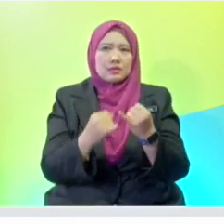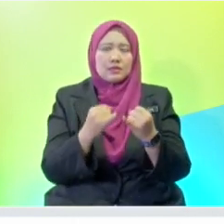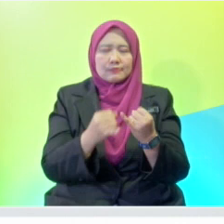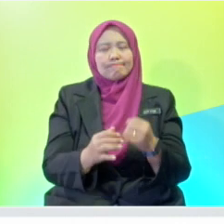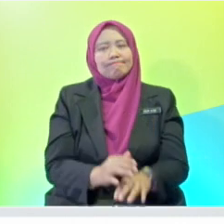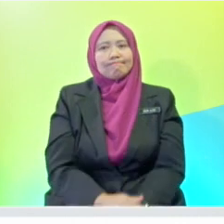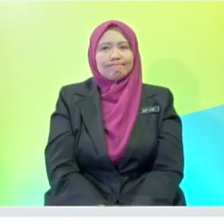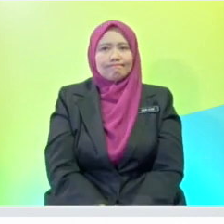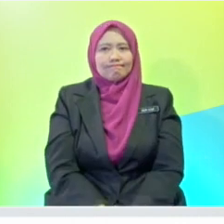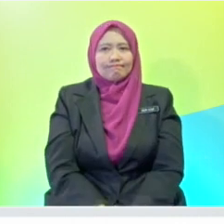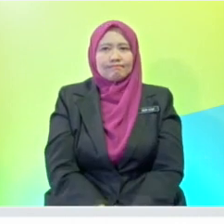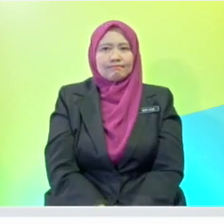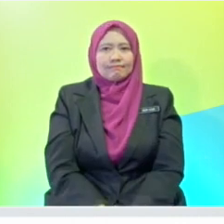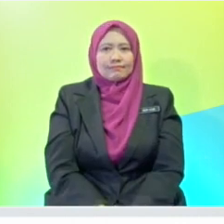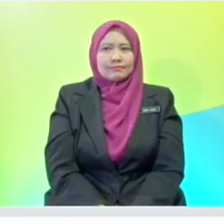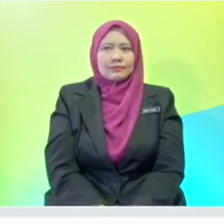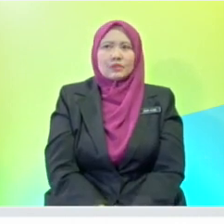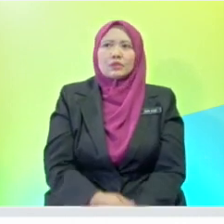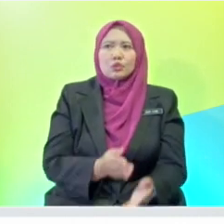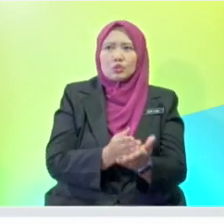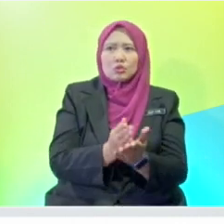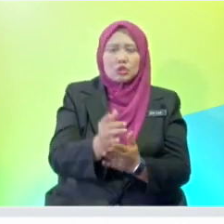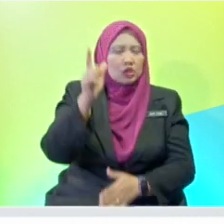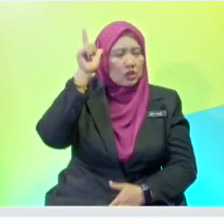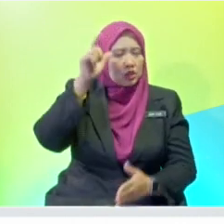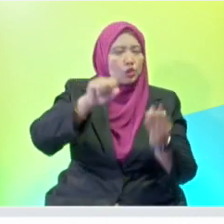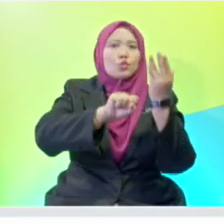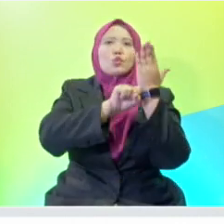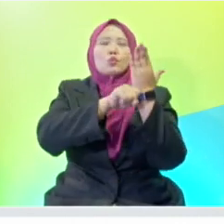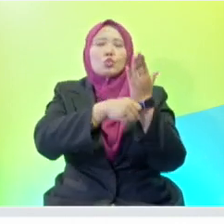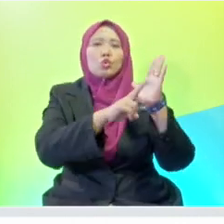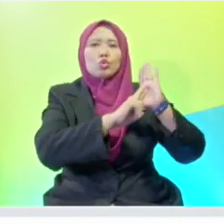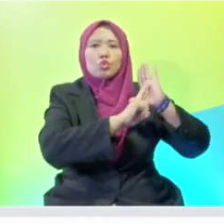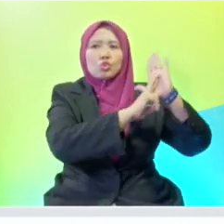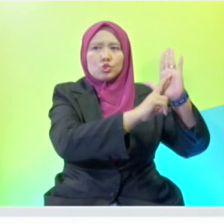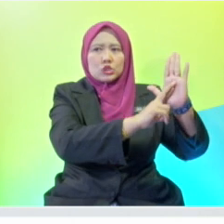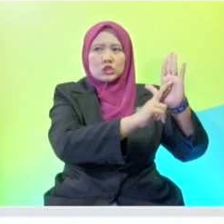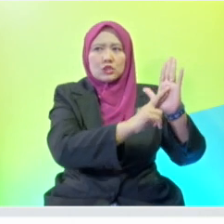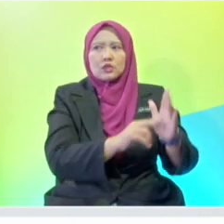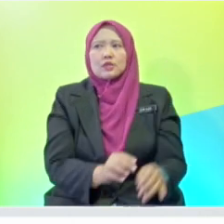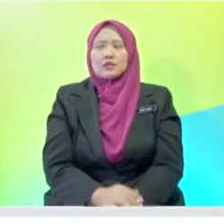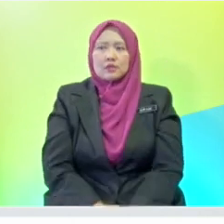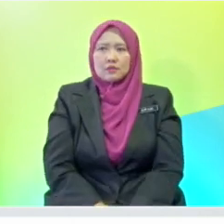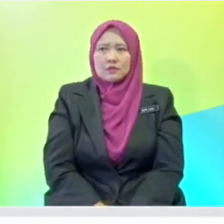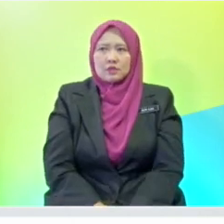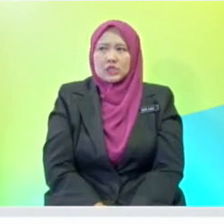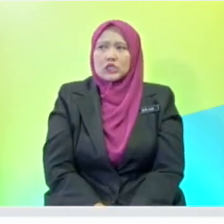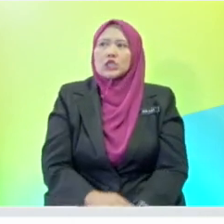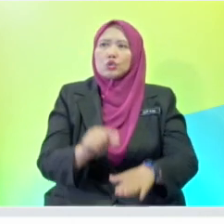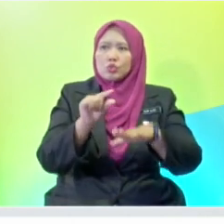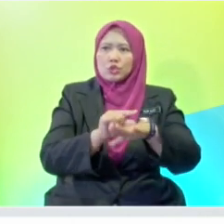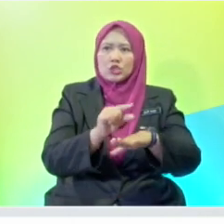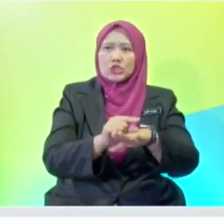lihat pula sumber rujukan ya sumber rujukan yang terdapat eee di yang digunakan oleh